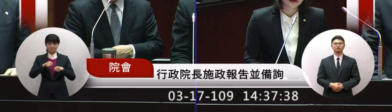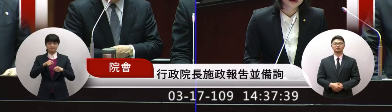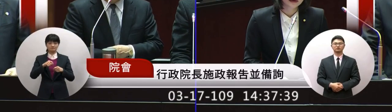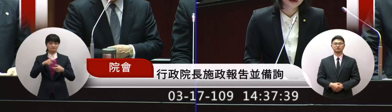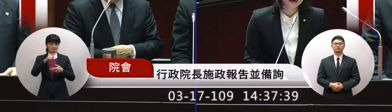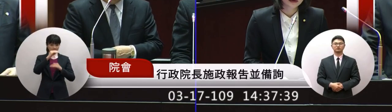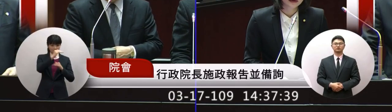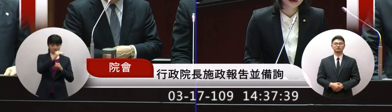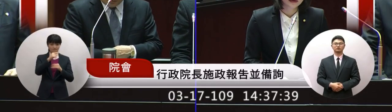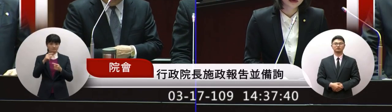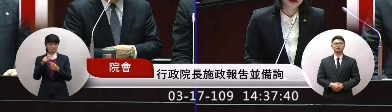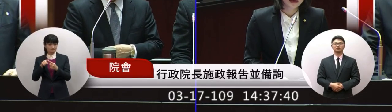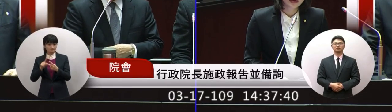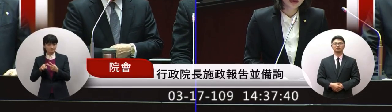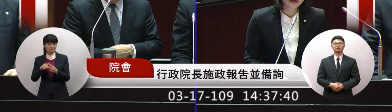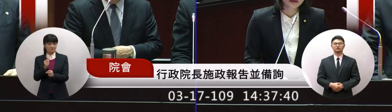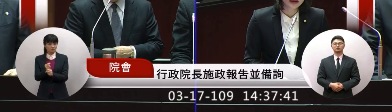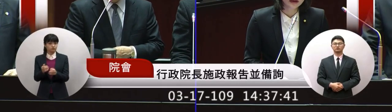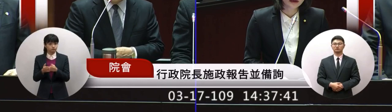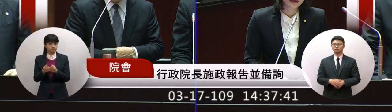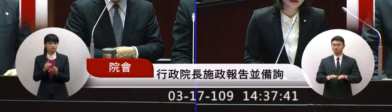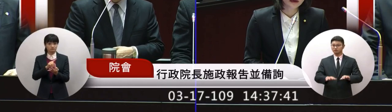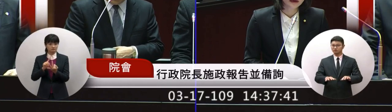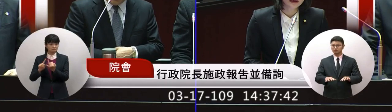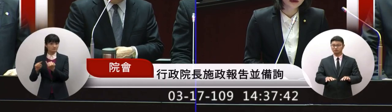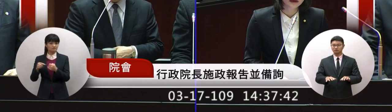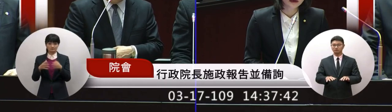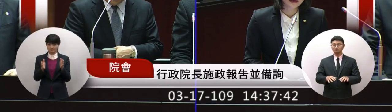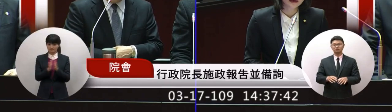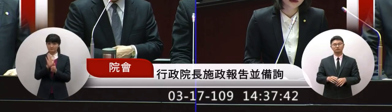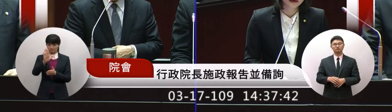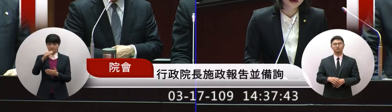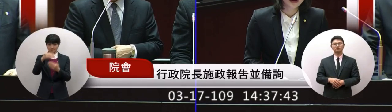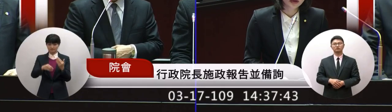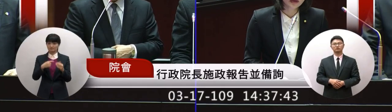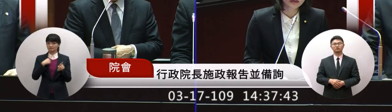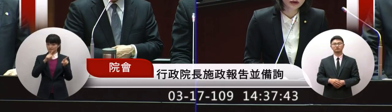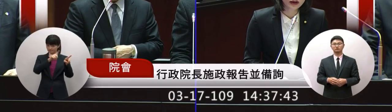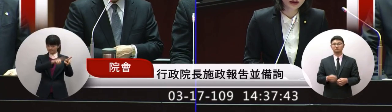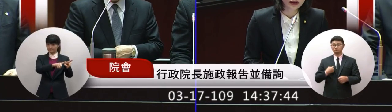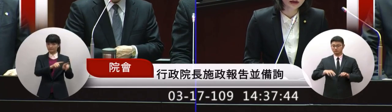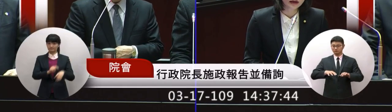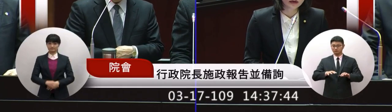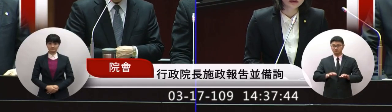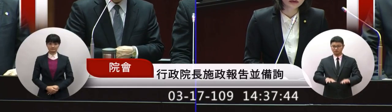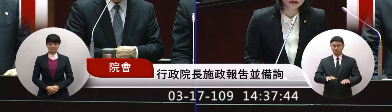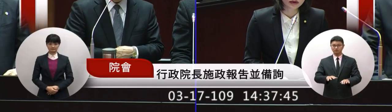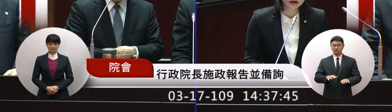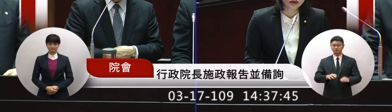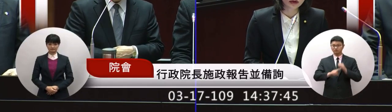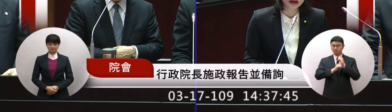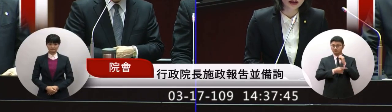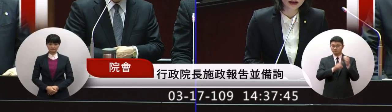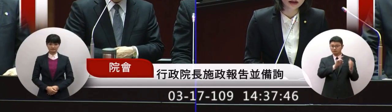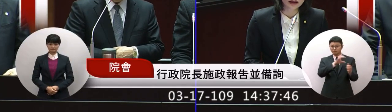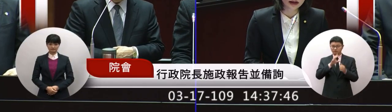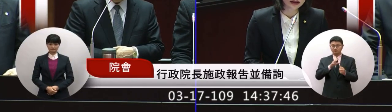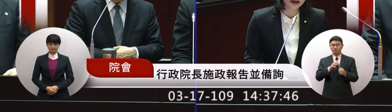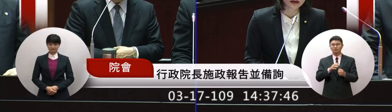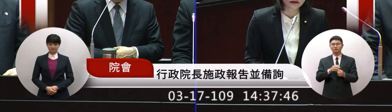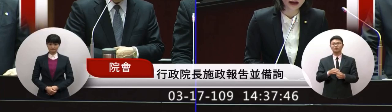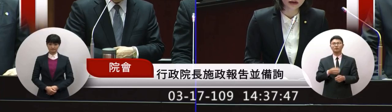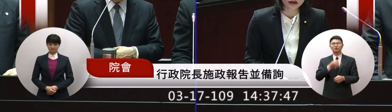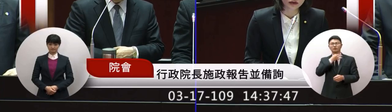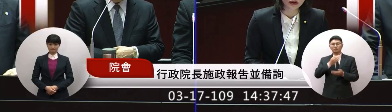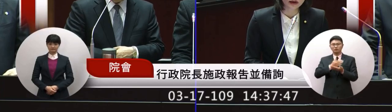作为都有相关的规定， 所以 我们都会依据相关规定来。 所以我们会引用就是纾困条例的第